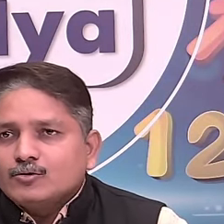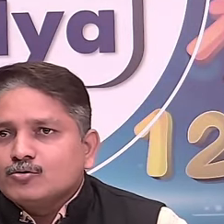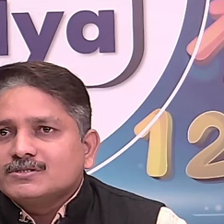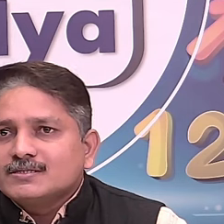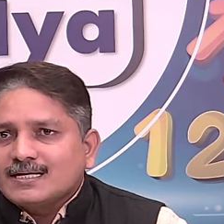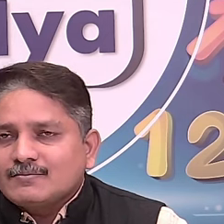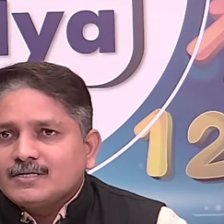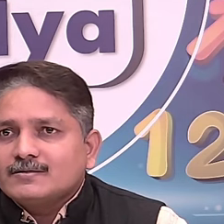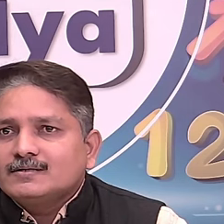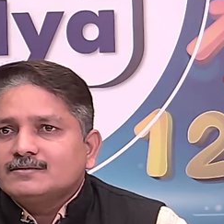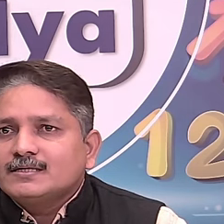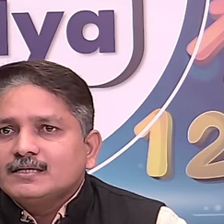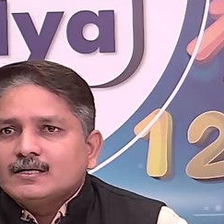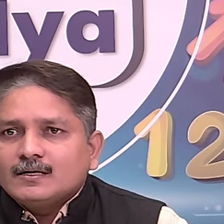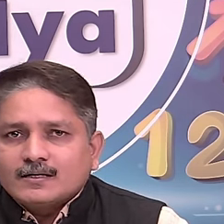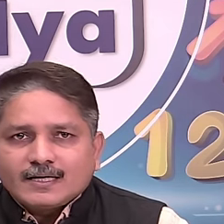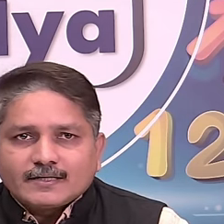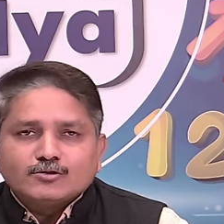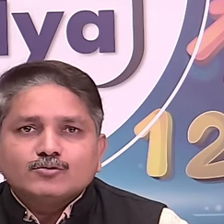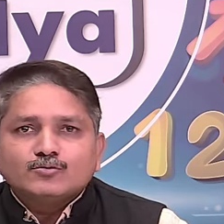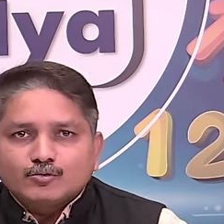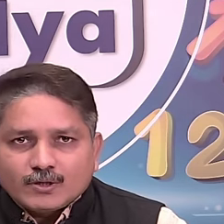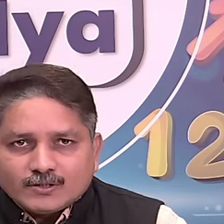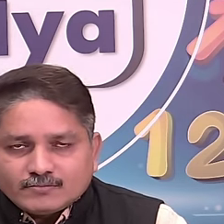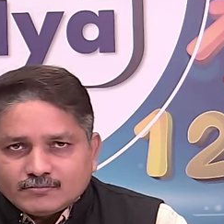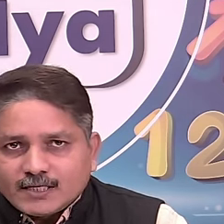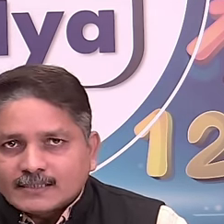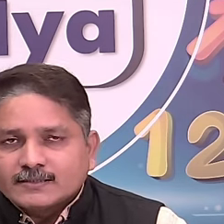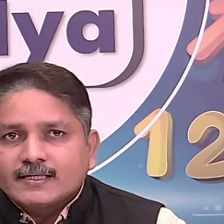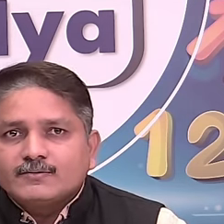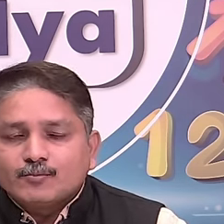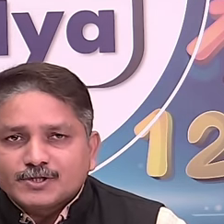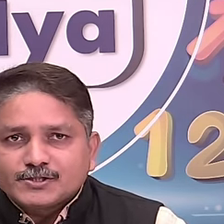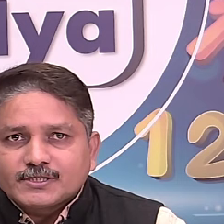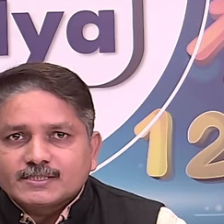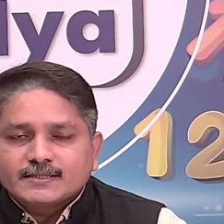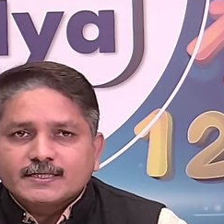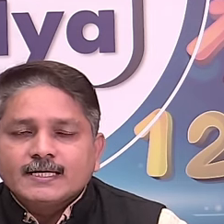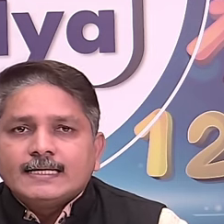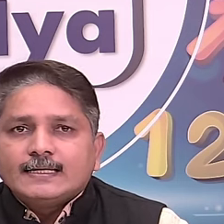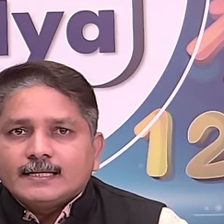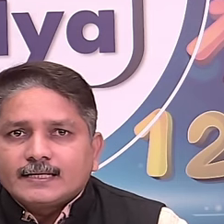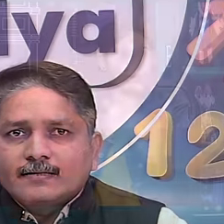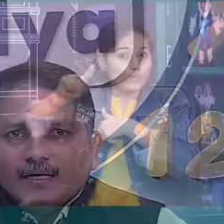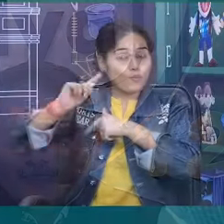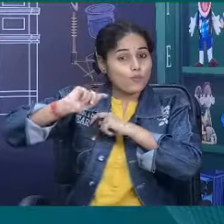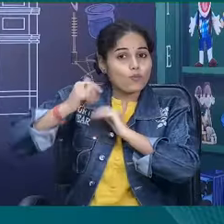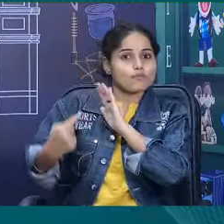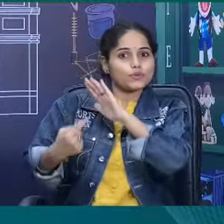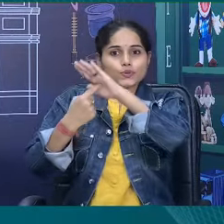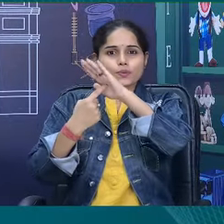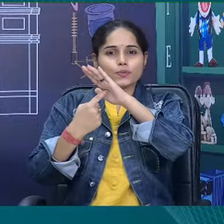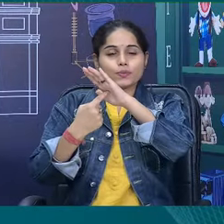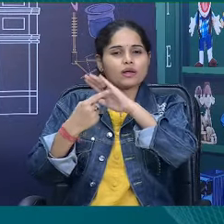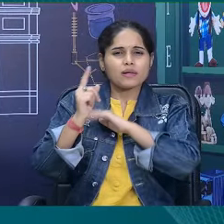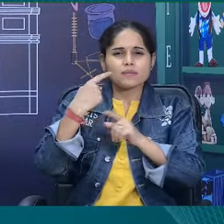भारत के लोगों से ज्यादा बेहतर ढंग से कलाकृतियों को वह दिखा सकते हैं वह प्रदर्शित कर सकते हैं लेकिन ऐसा